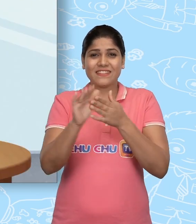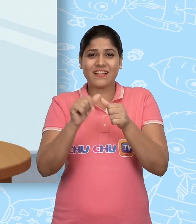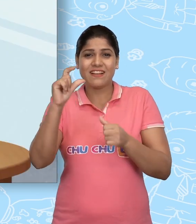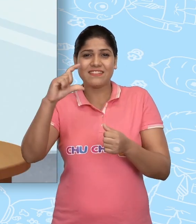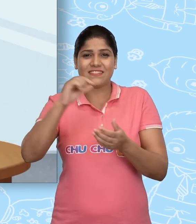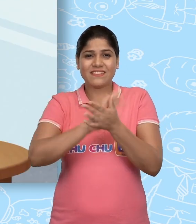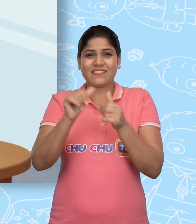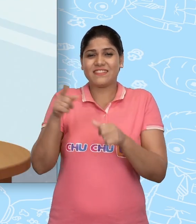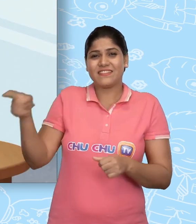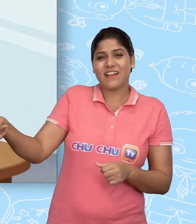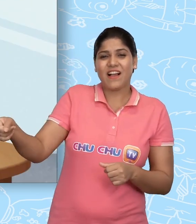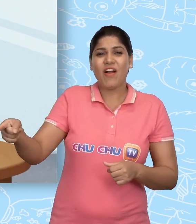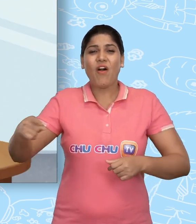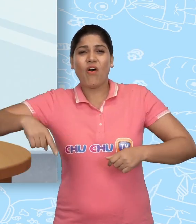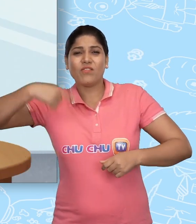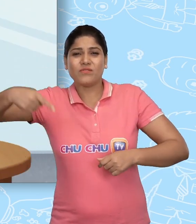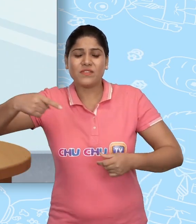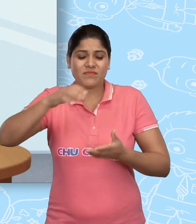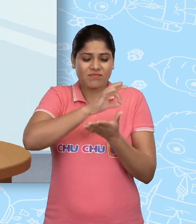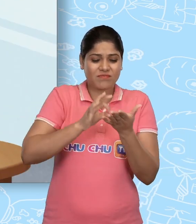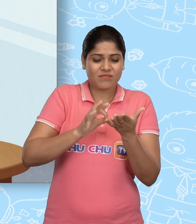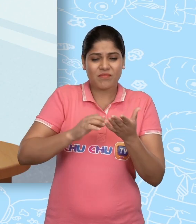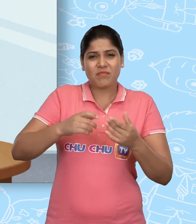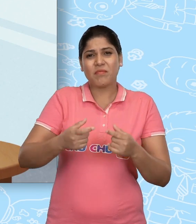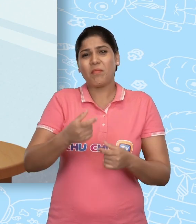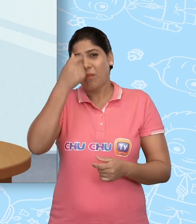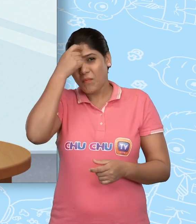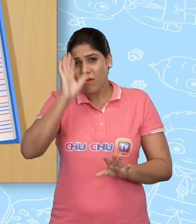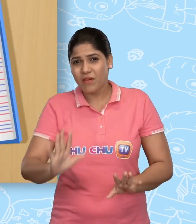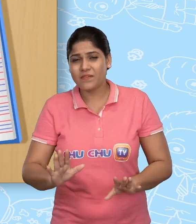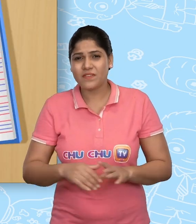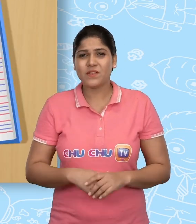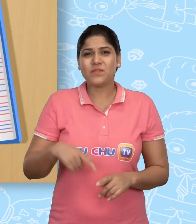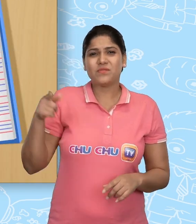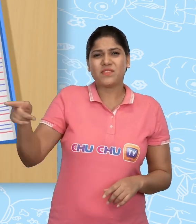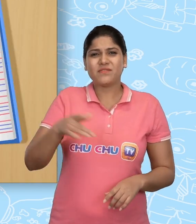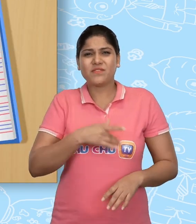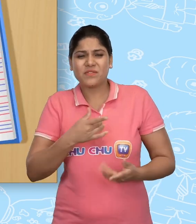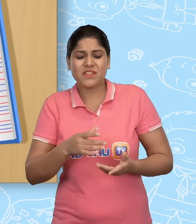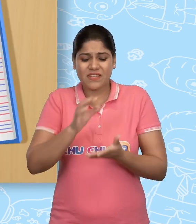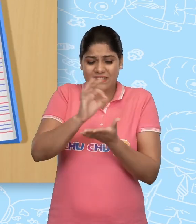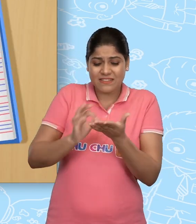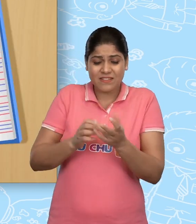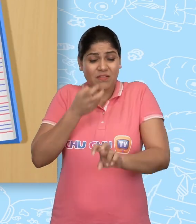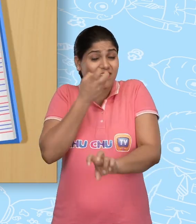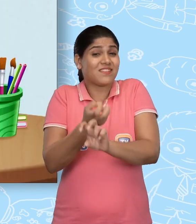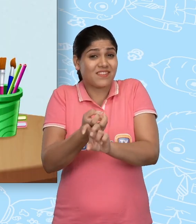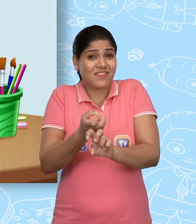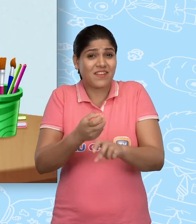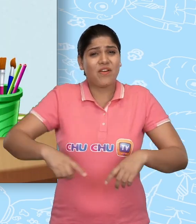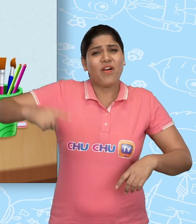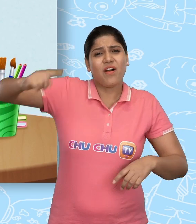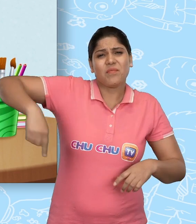नन्हा चाचा अपनी लिखावट को लेकर हमेशा परेशान रहता। उसे लगता था कि लिखना बहुत कठिन